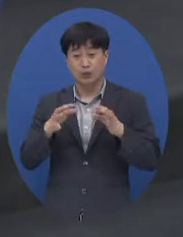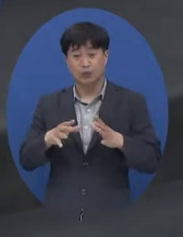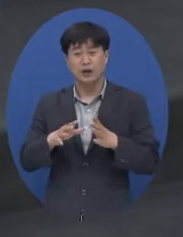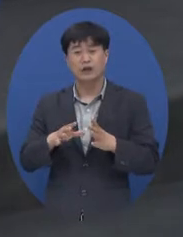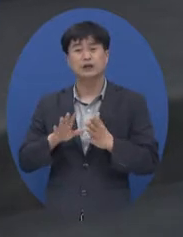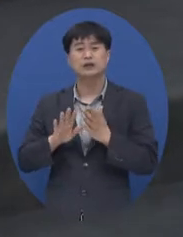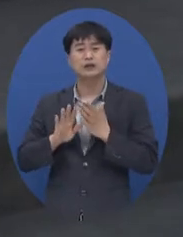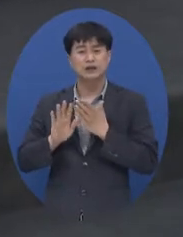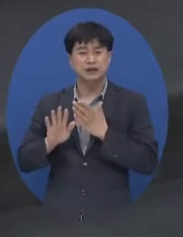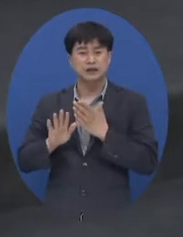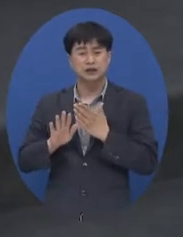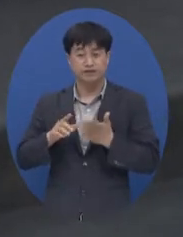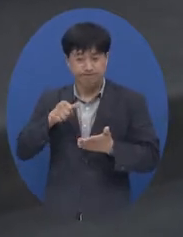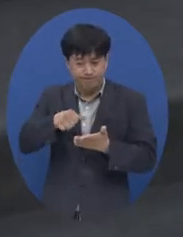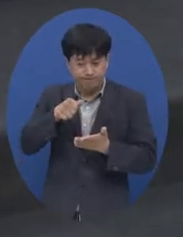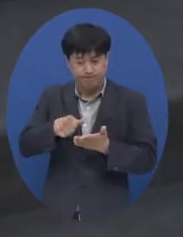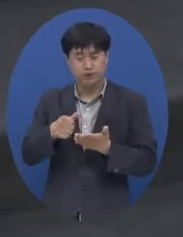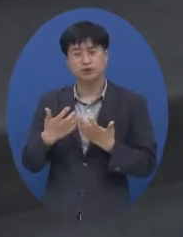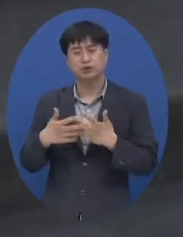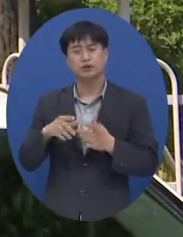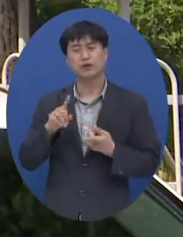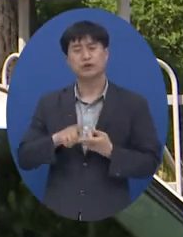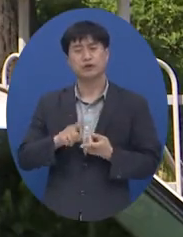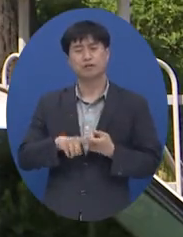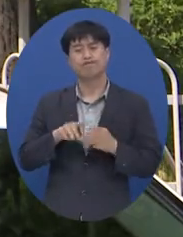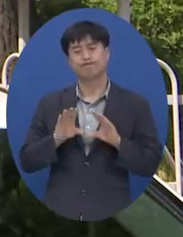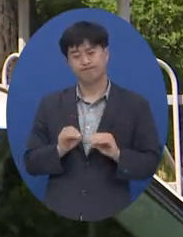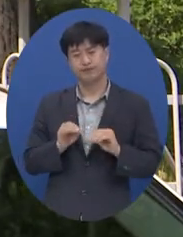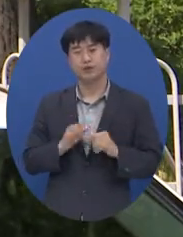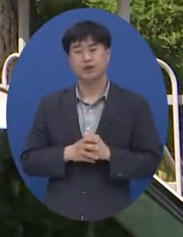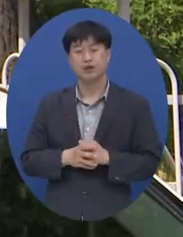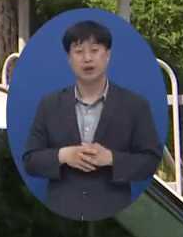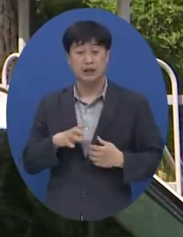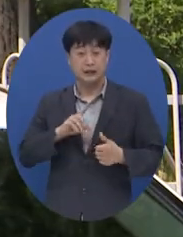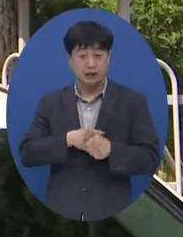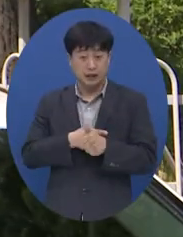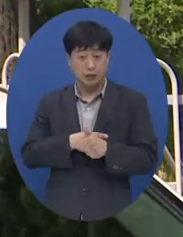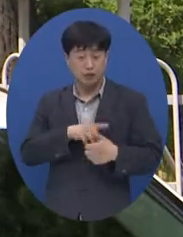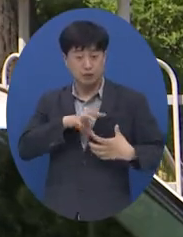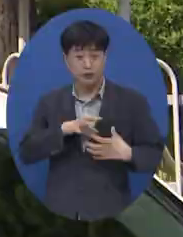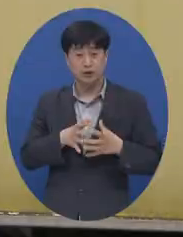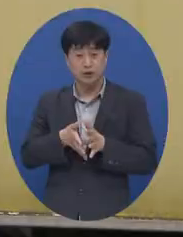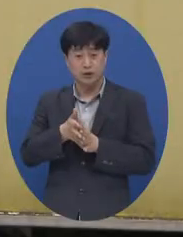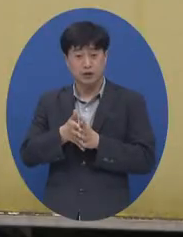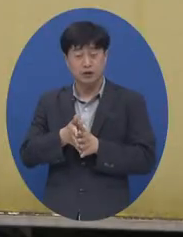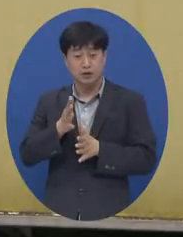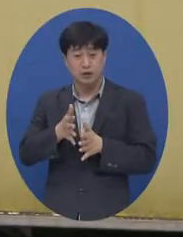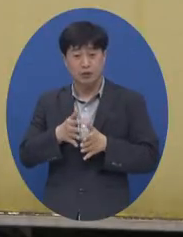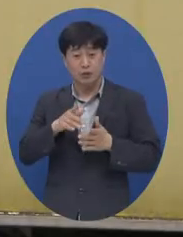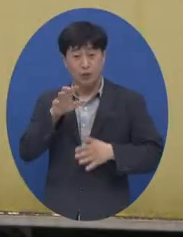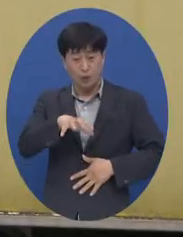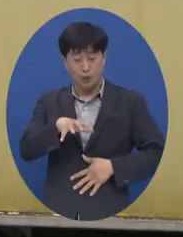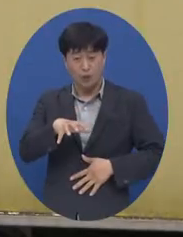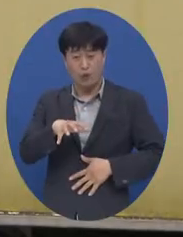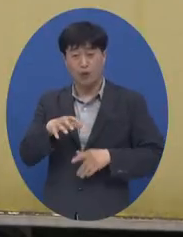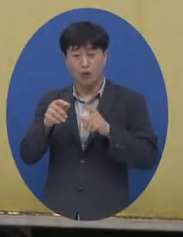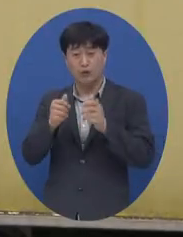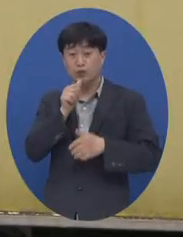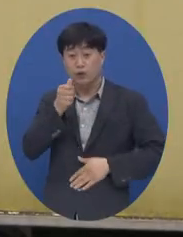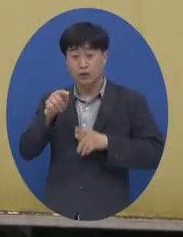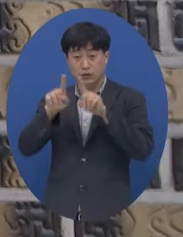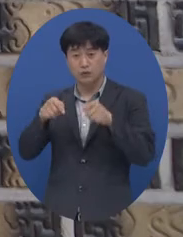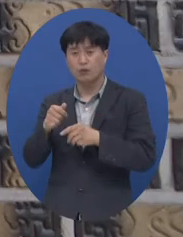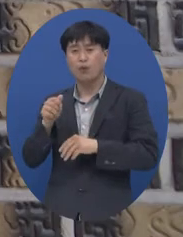버튼을 눌러도 기기는 작동하지 않습니다. 자동심장충격기의 위치를 안내하는 스티커는 엉뚱한 곳에 붙어